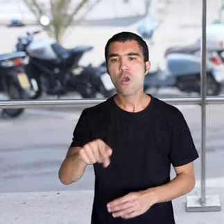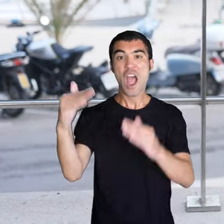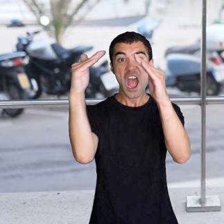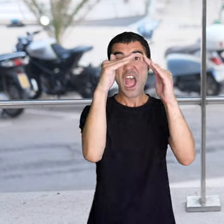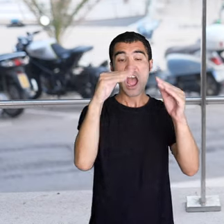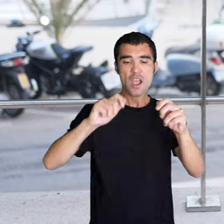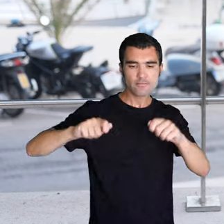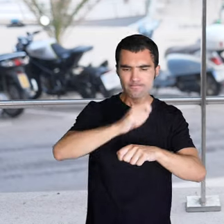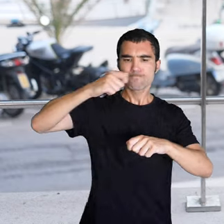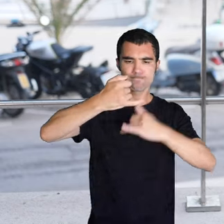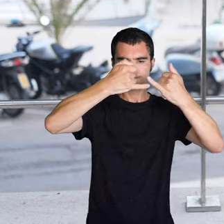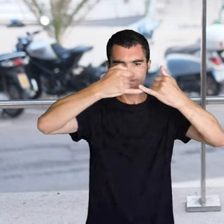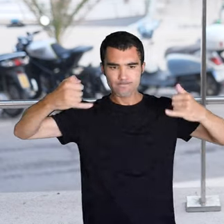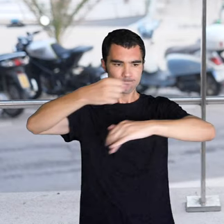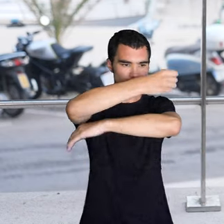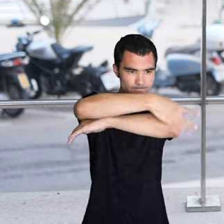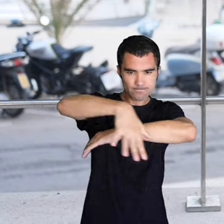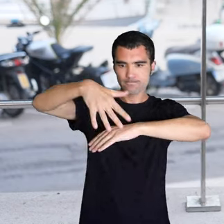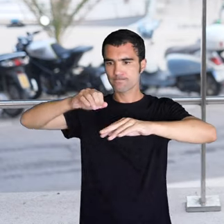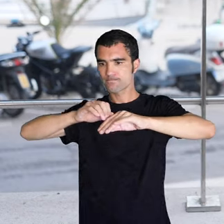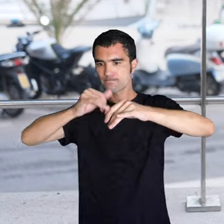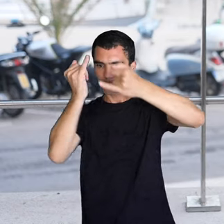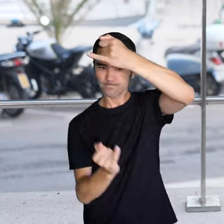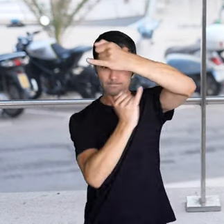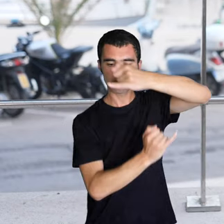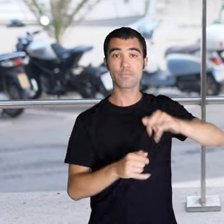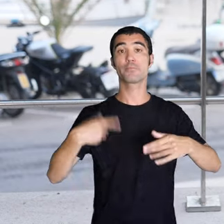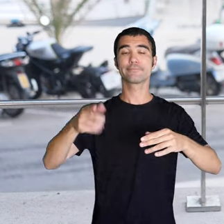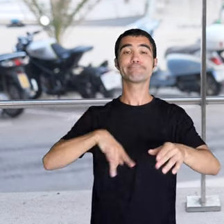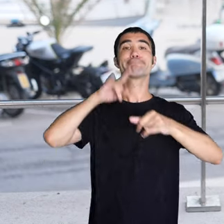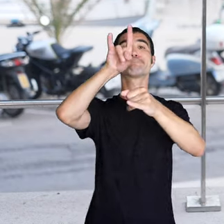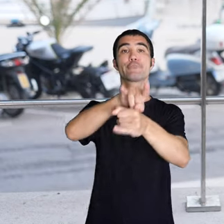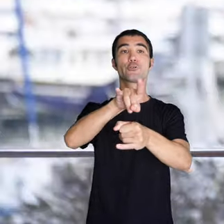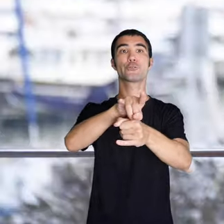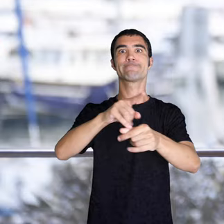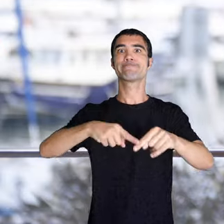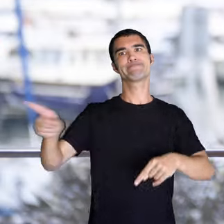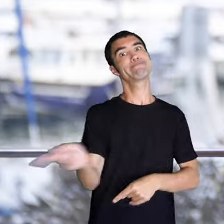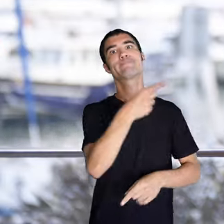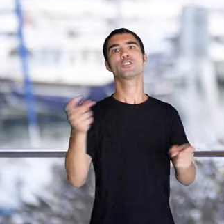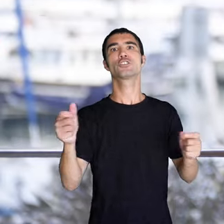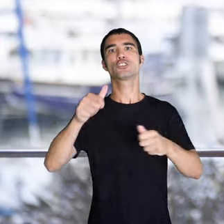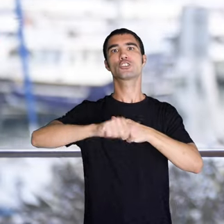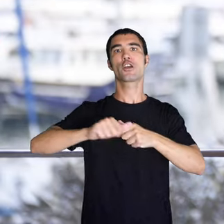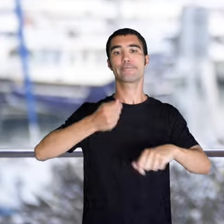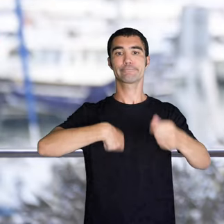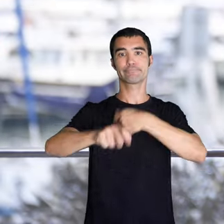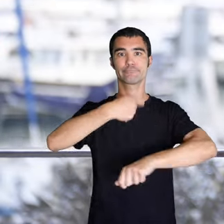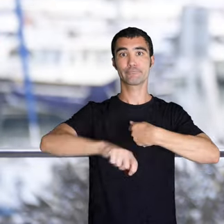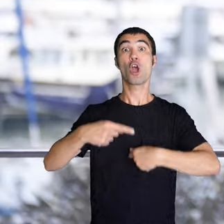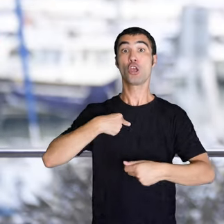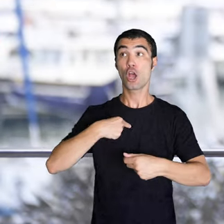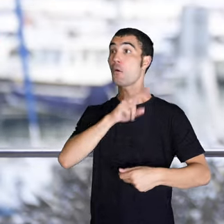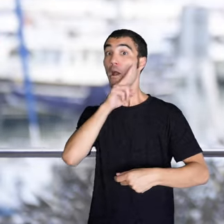pelangres i tens de tot però la qüestió és que Jordi Llun, que va venir davant, me'n vaig anar el seu a vendre no arreglava xarxes però hi ha molt de